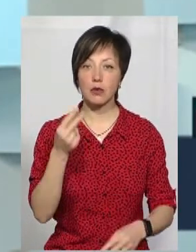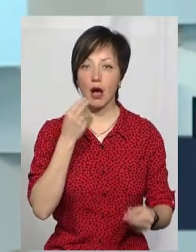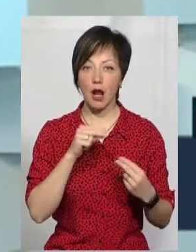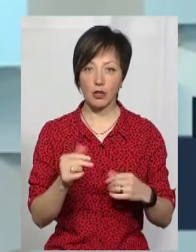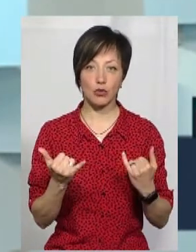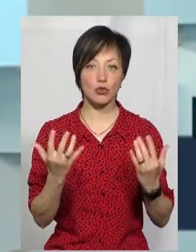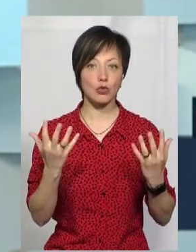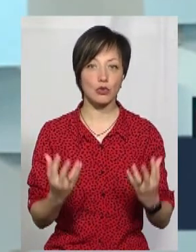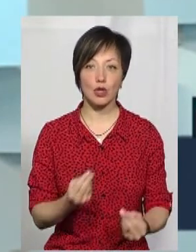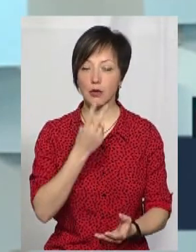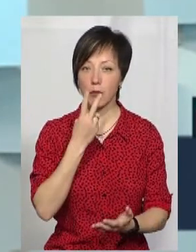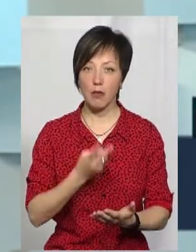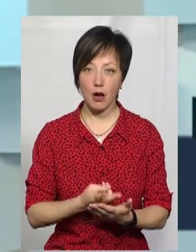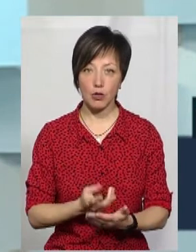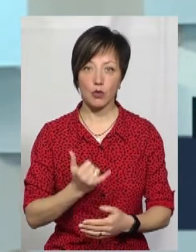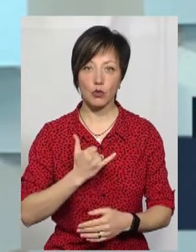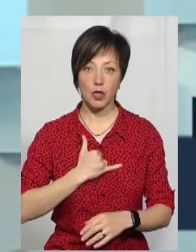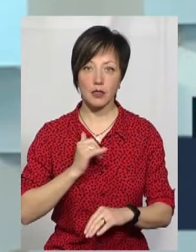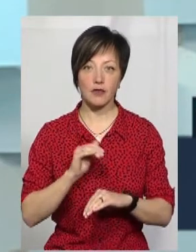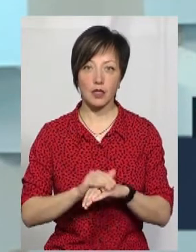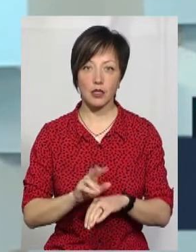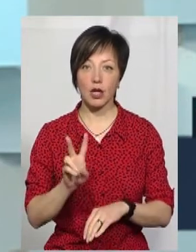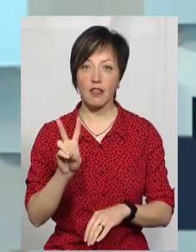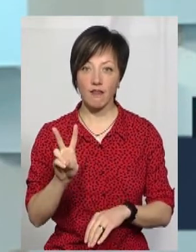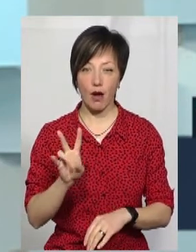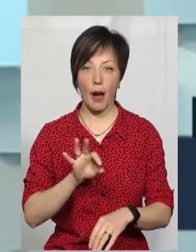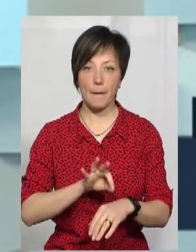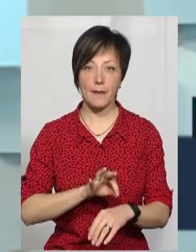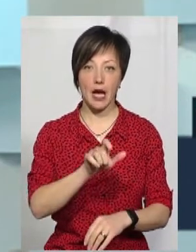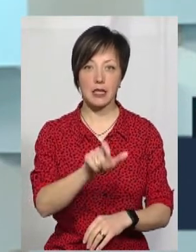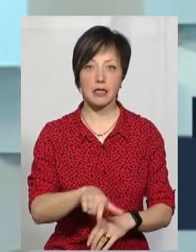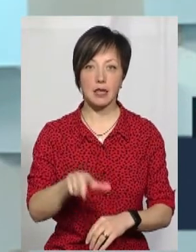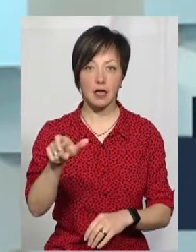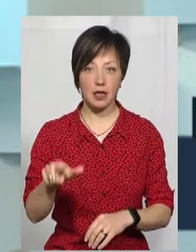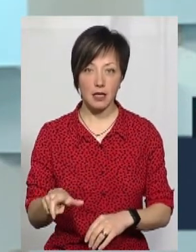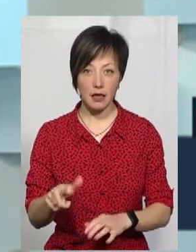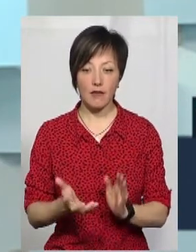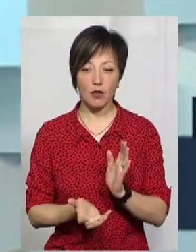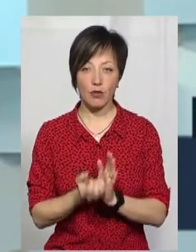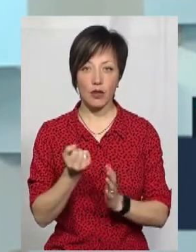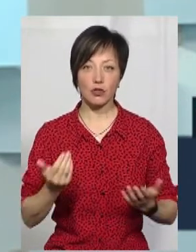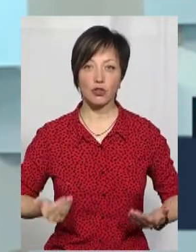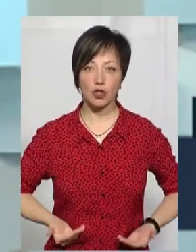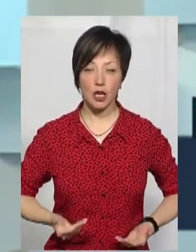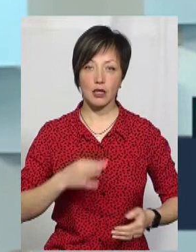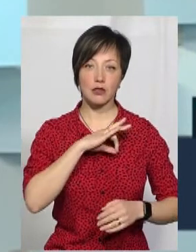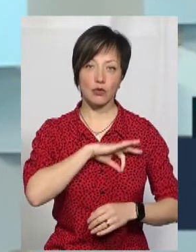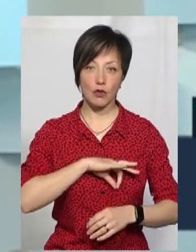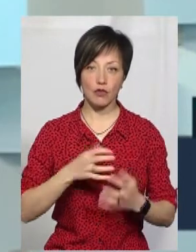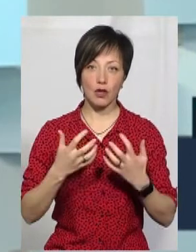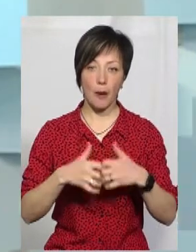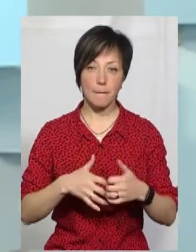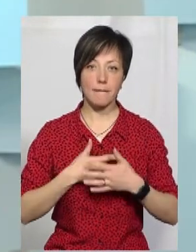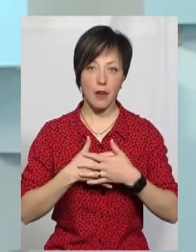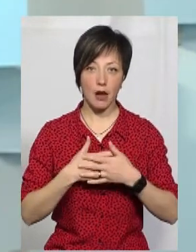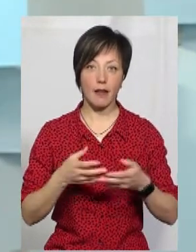Але сьогодні ми бачимо, що у нас фактично два пацієнти, які рятування життя яких застосовувався ШВЛ-апарат в контексті